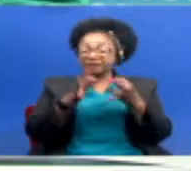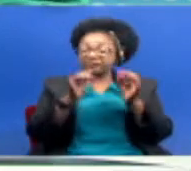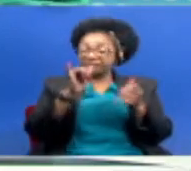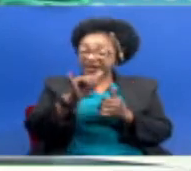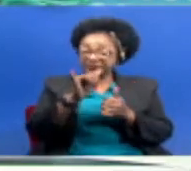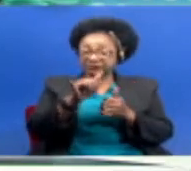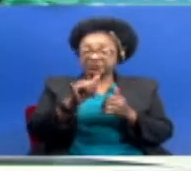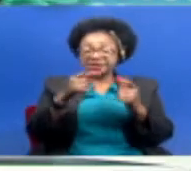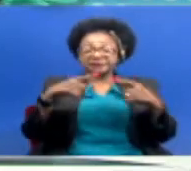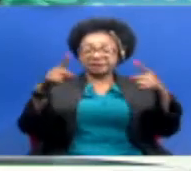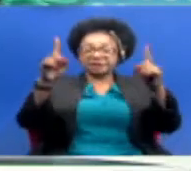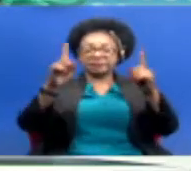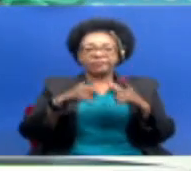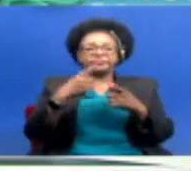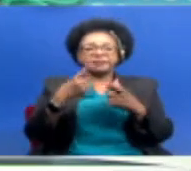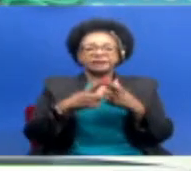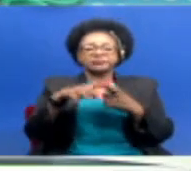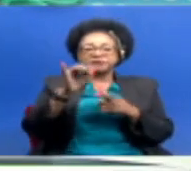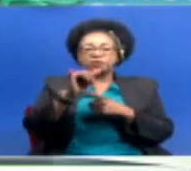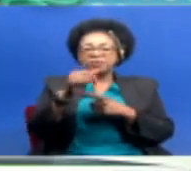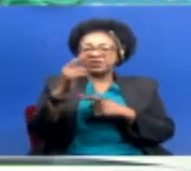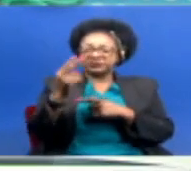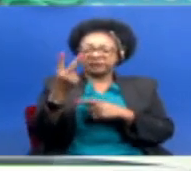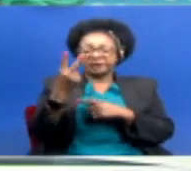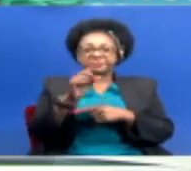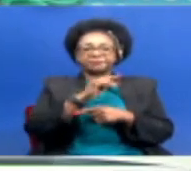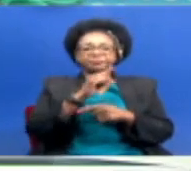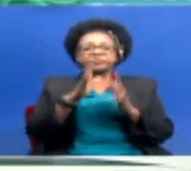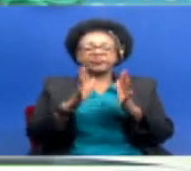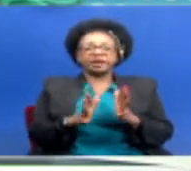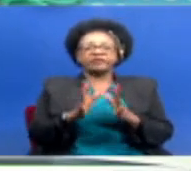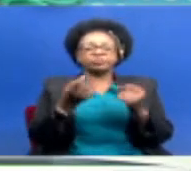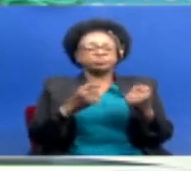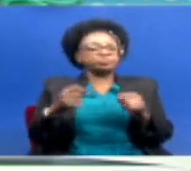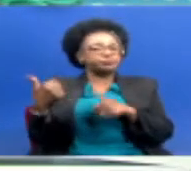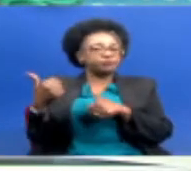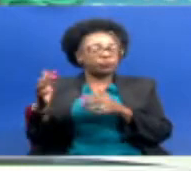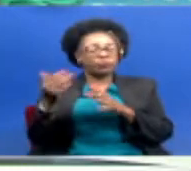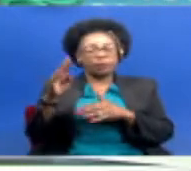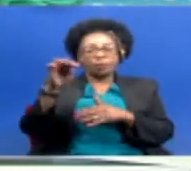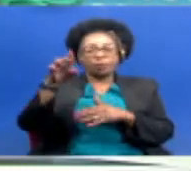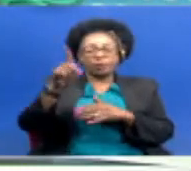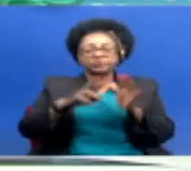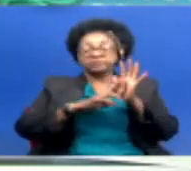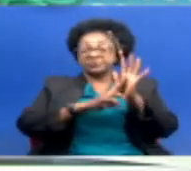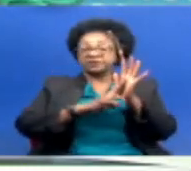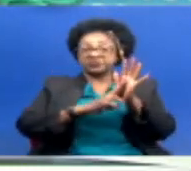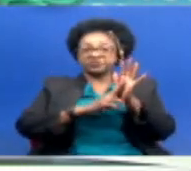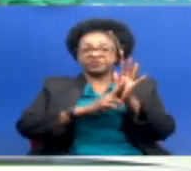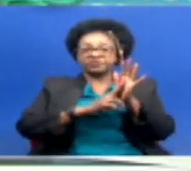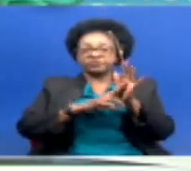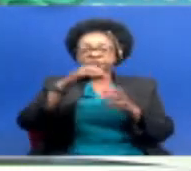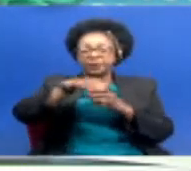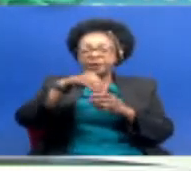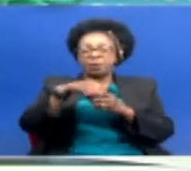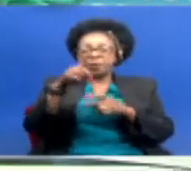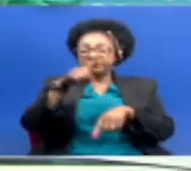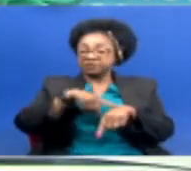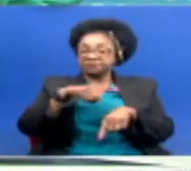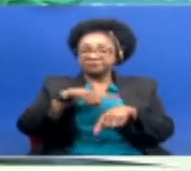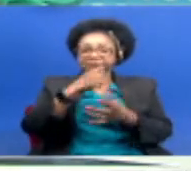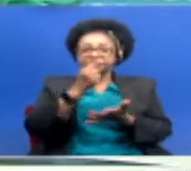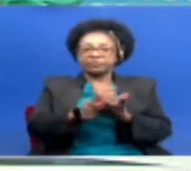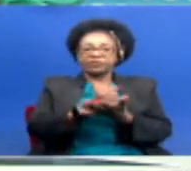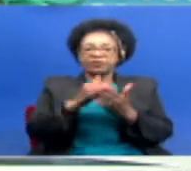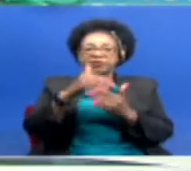gavana huyo atakuwa wa pili kubanduliwa na madiwani mara mbili katika mhula mmoja afisini baada aliyekuwa